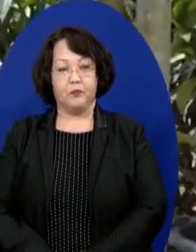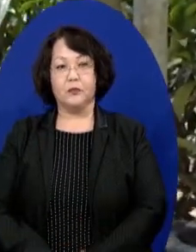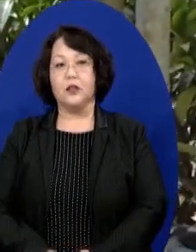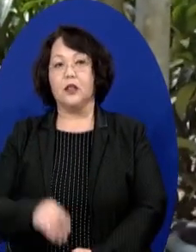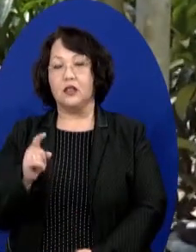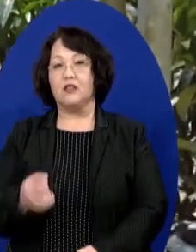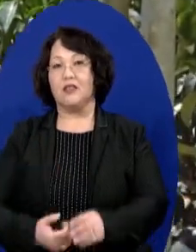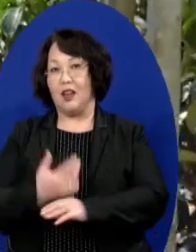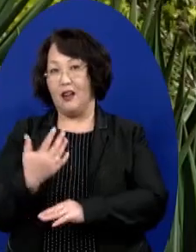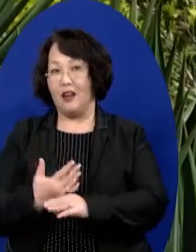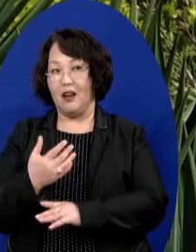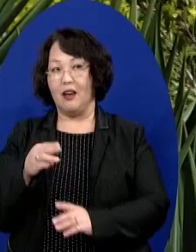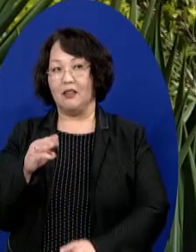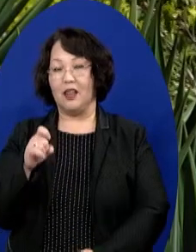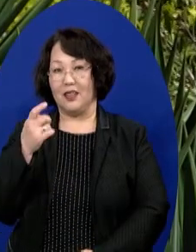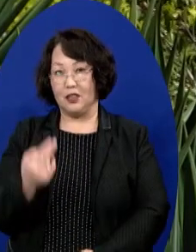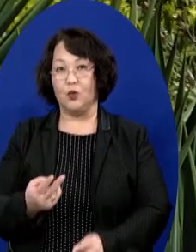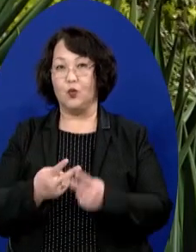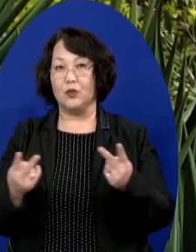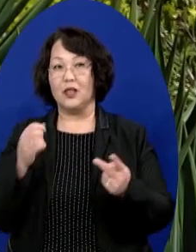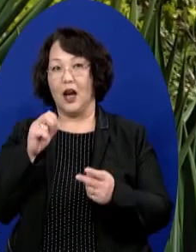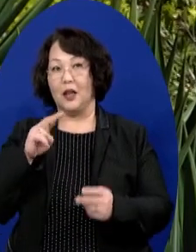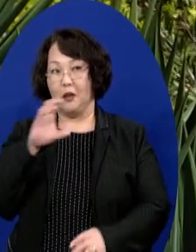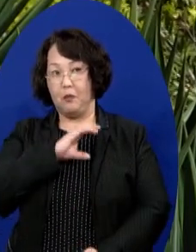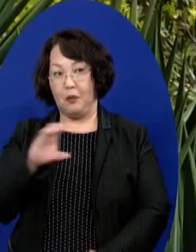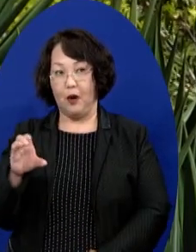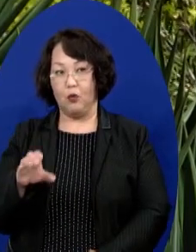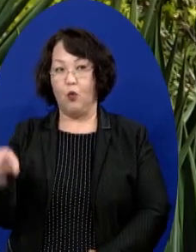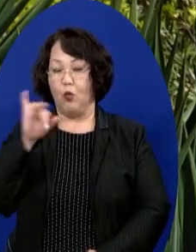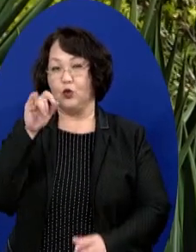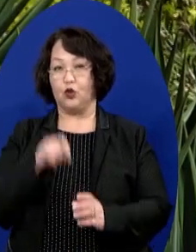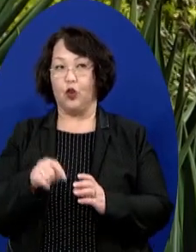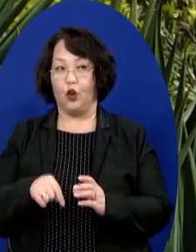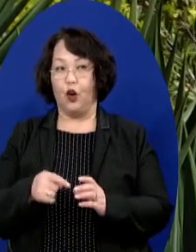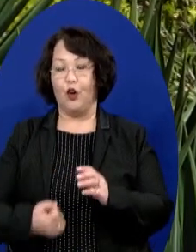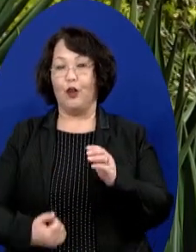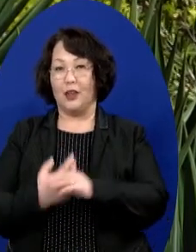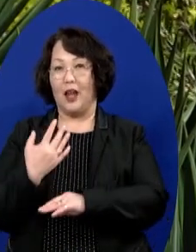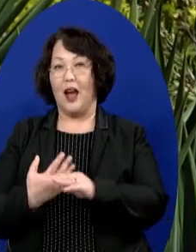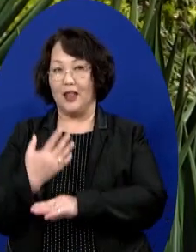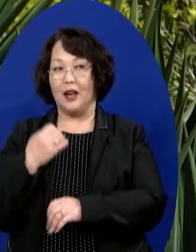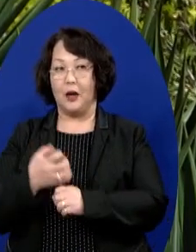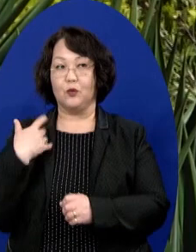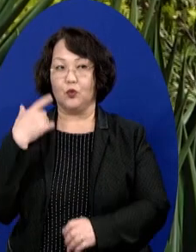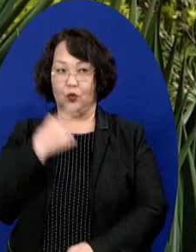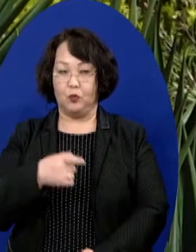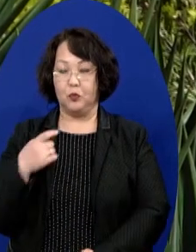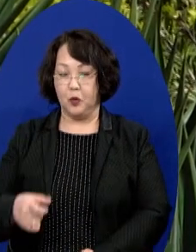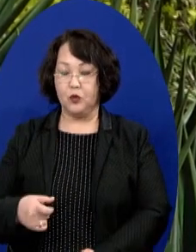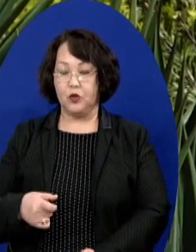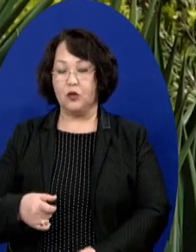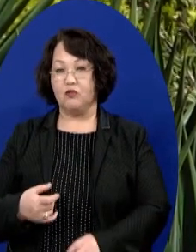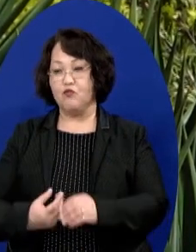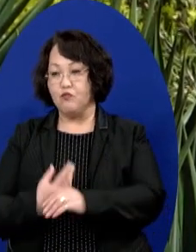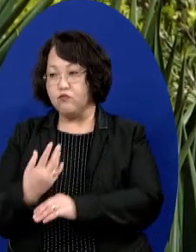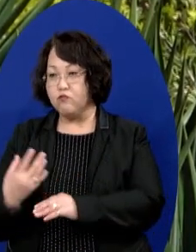Энэ одоо тарж ургуулж байгаа тарц суулгацыг бол үндэсний аж ахуйн нэгжүүд буюу дотоодын одоо тариалан эрхлэгчид бол одоо тарц суулгацуудаа